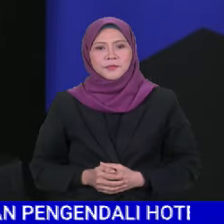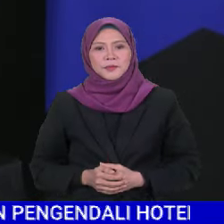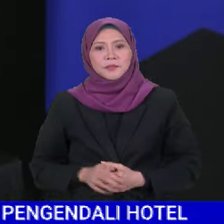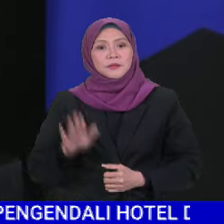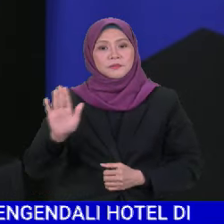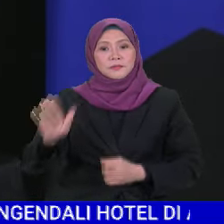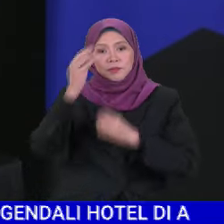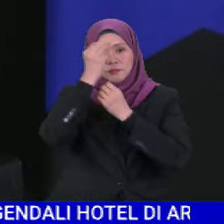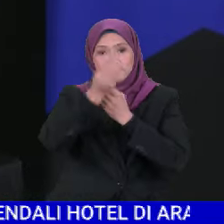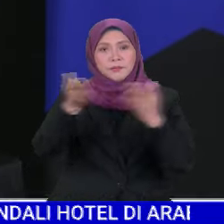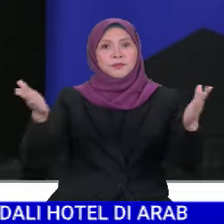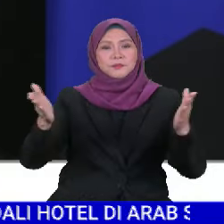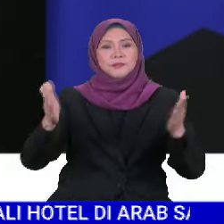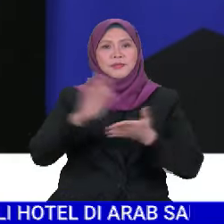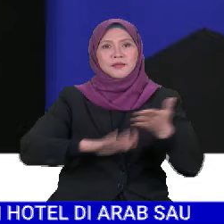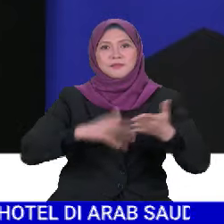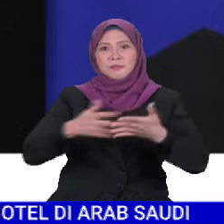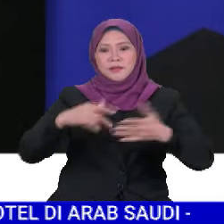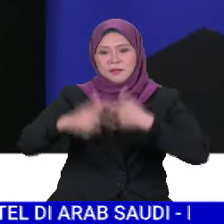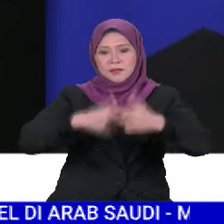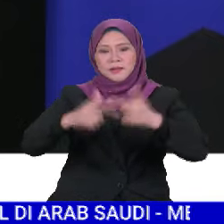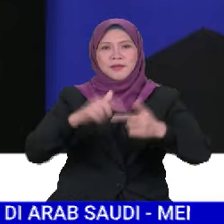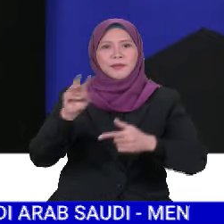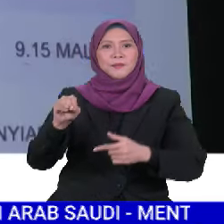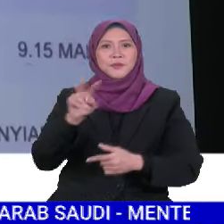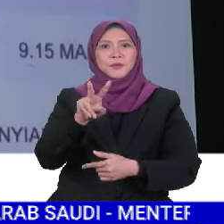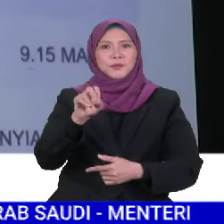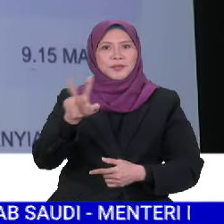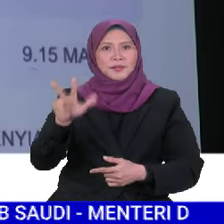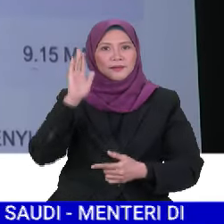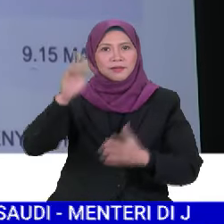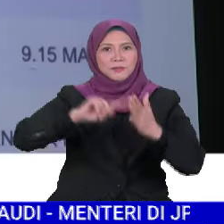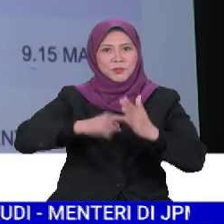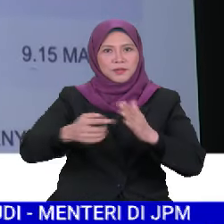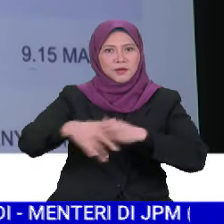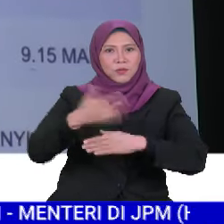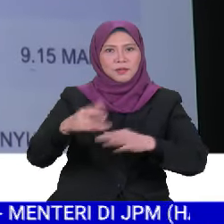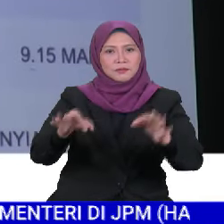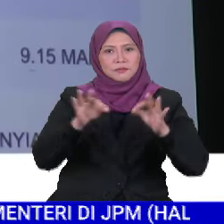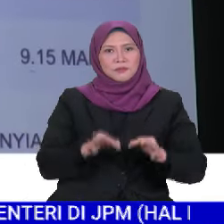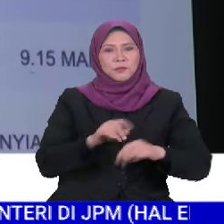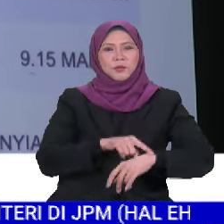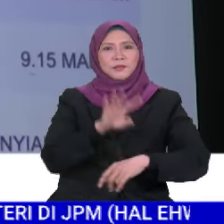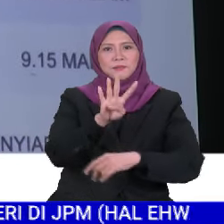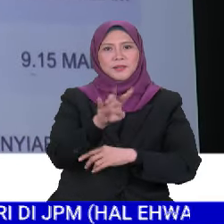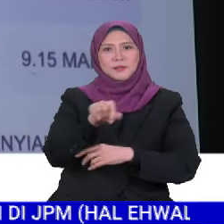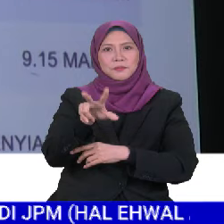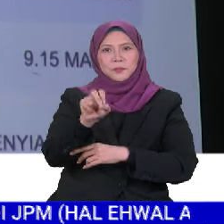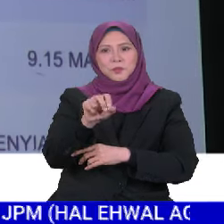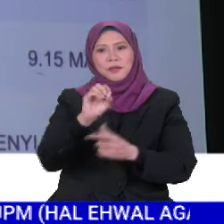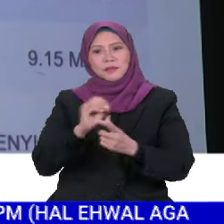Beliau turut memaklumkan sebahagian perlawanan Liga M 2023 akan bermula seawal antara pukul 4.30